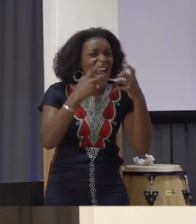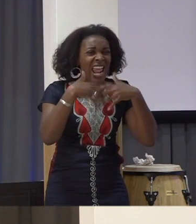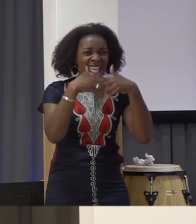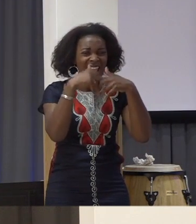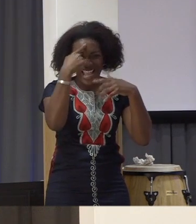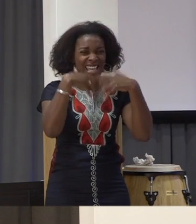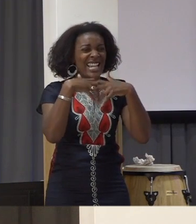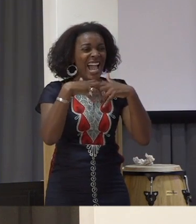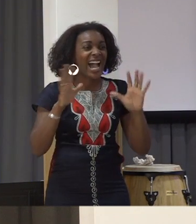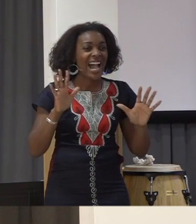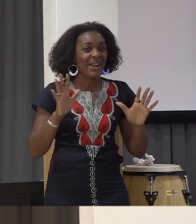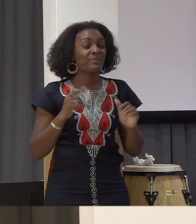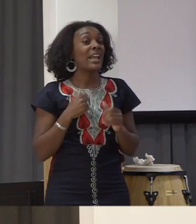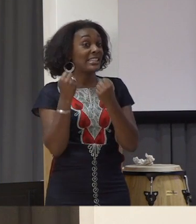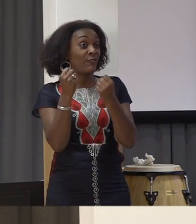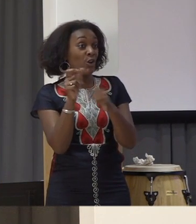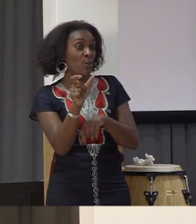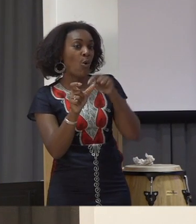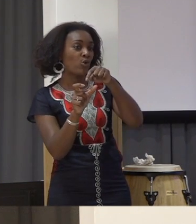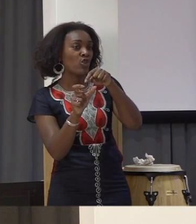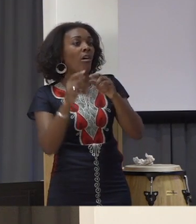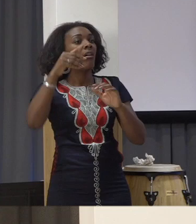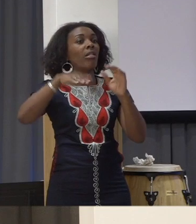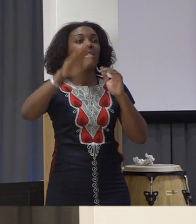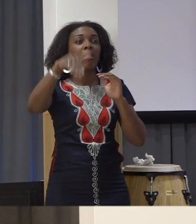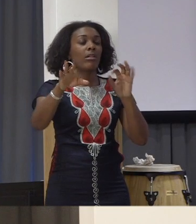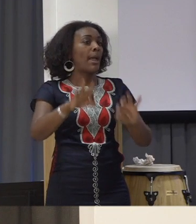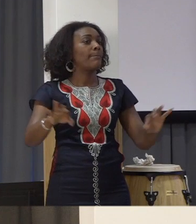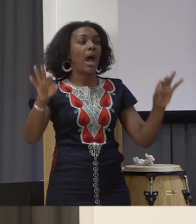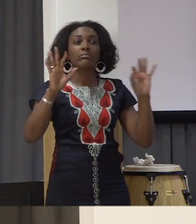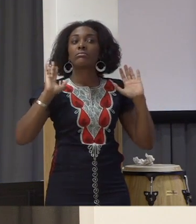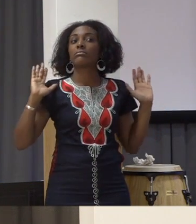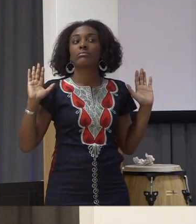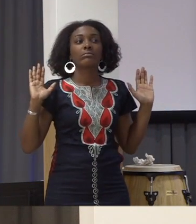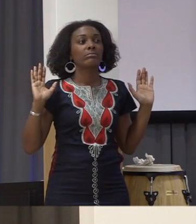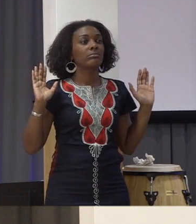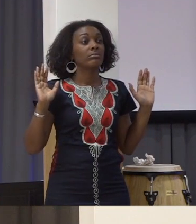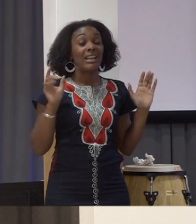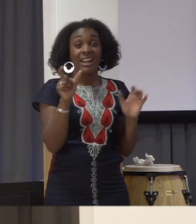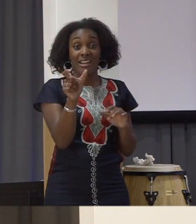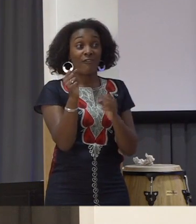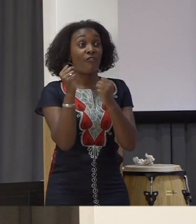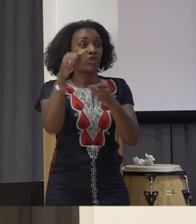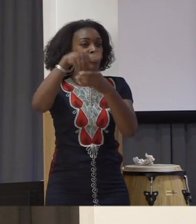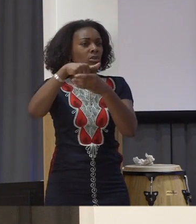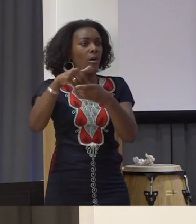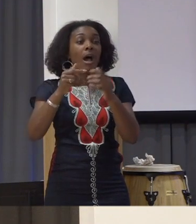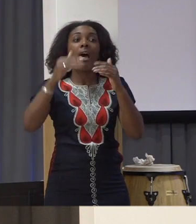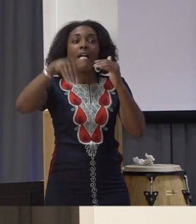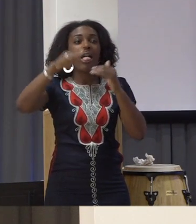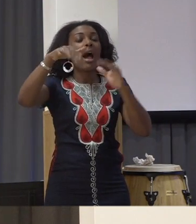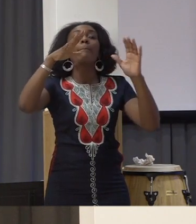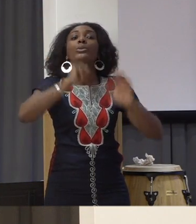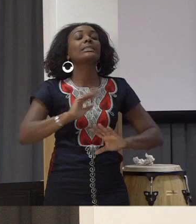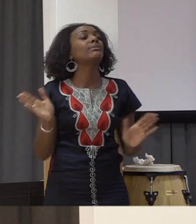Cette force ne varie pas en fonction des circonstances, elle est inaltérable. Le